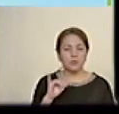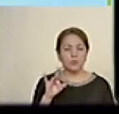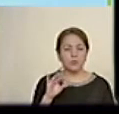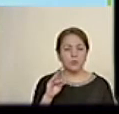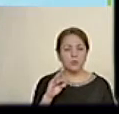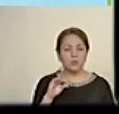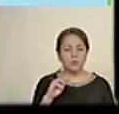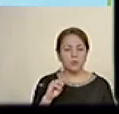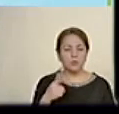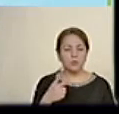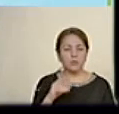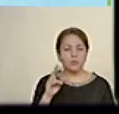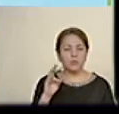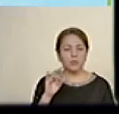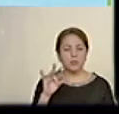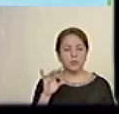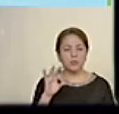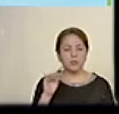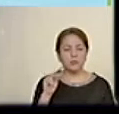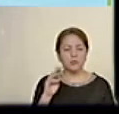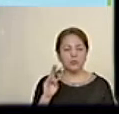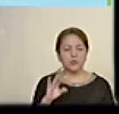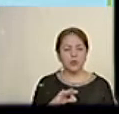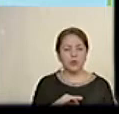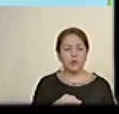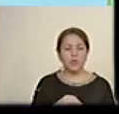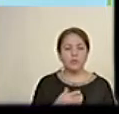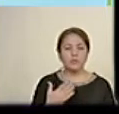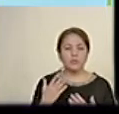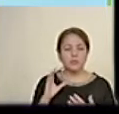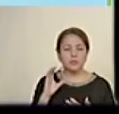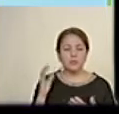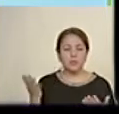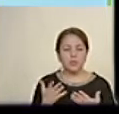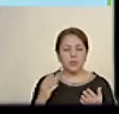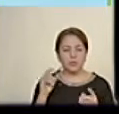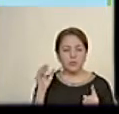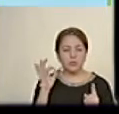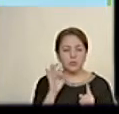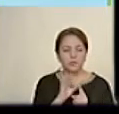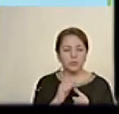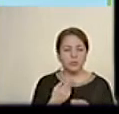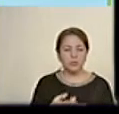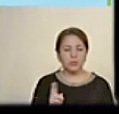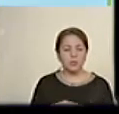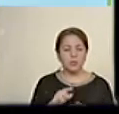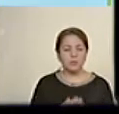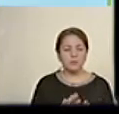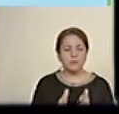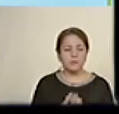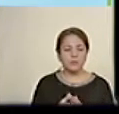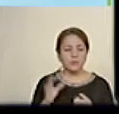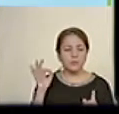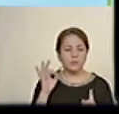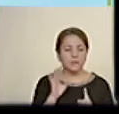Уронить нарочно. Уронить с какой целью? Нарочно. Это у нас обстоятельство